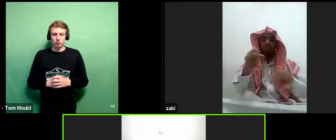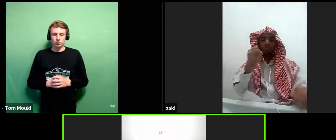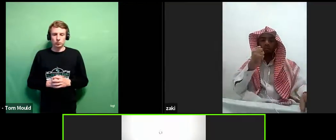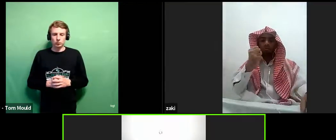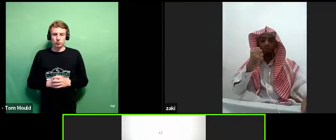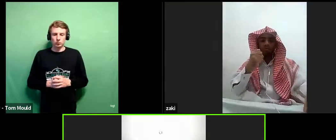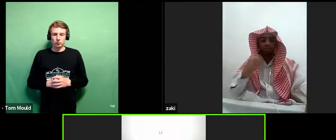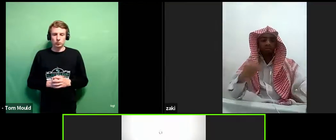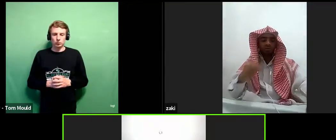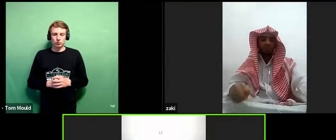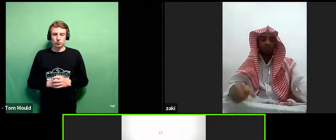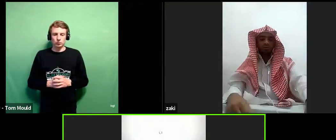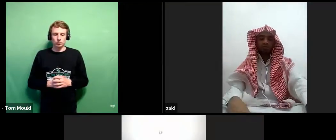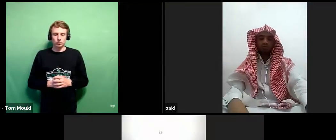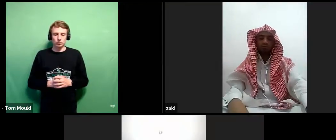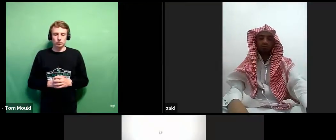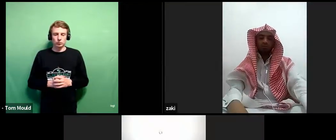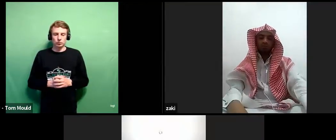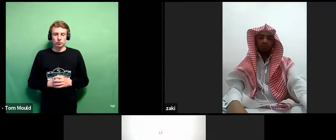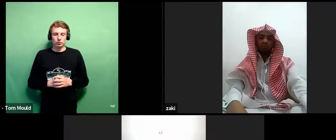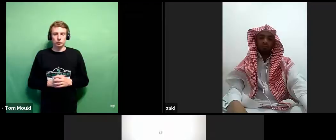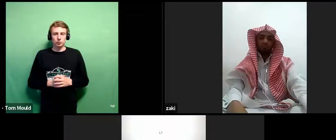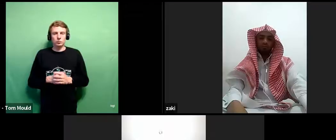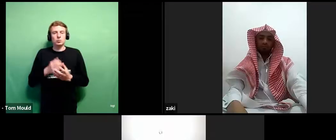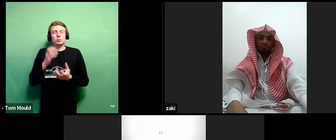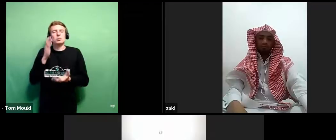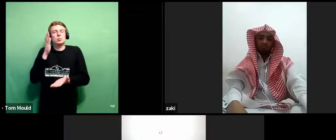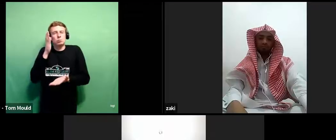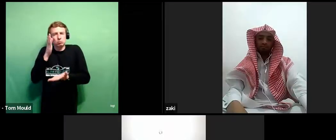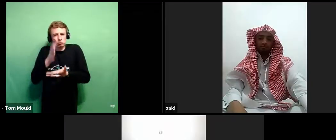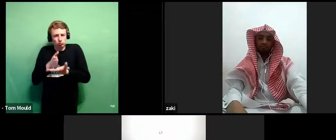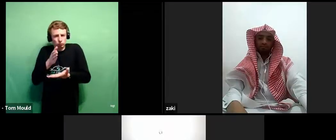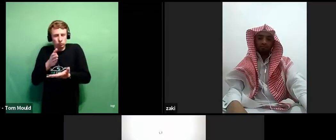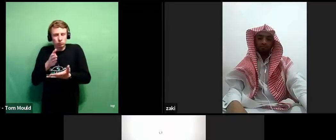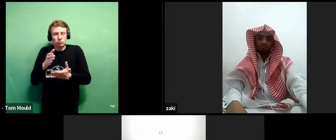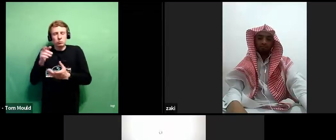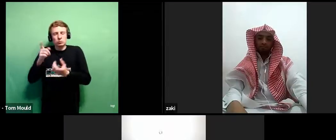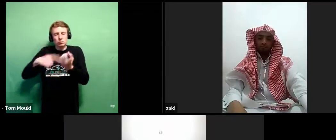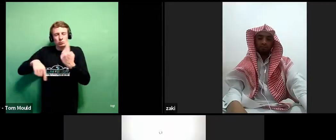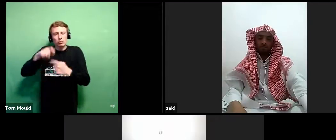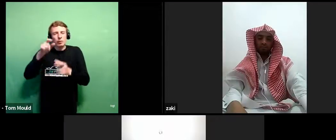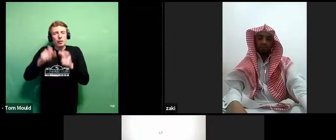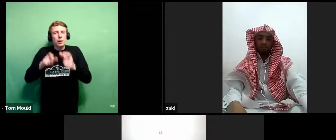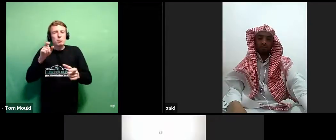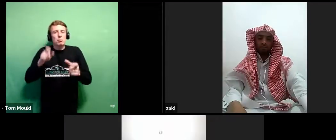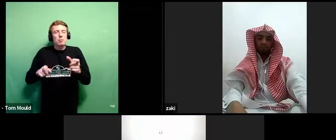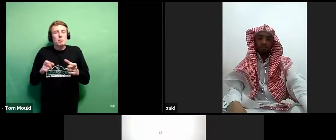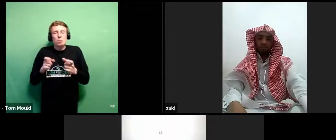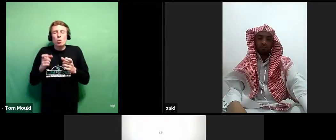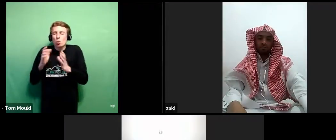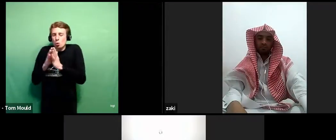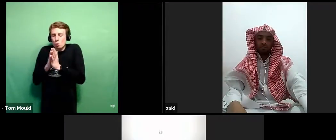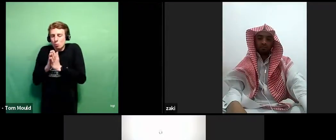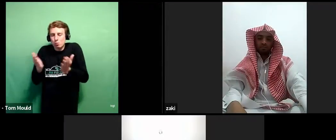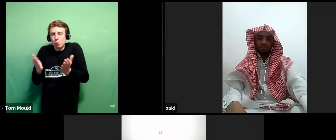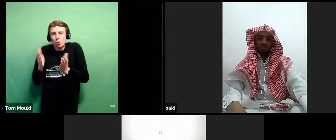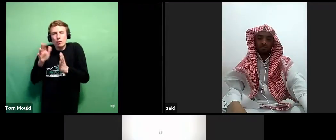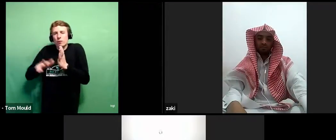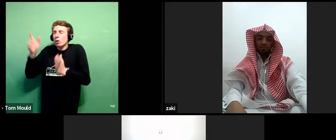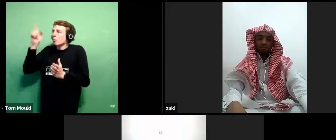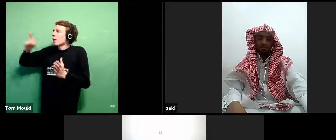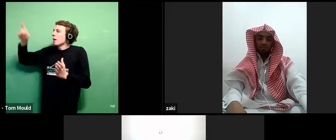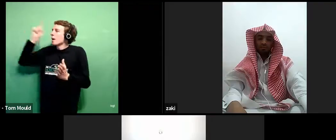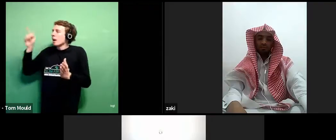أليم. Verily those who conceal what Allah has sent down of the book and purchase a small gain